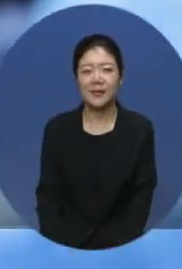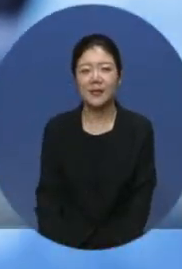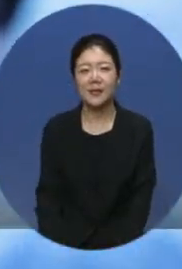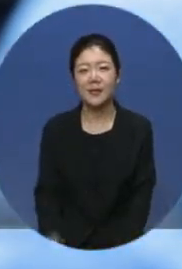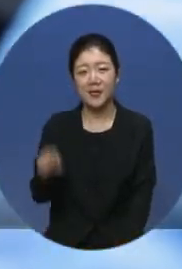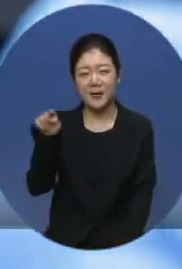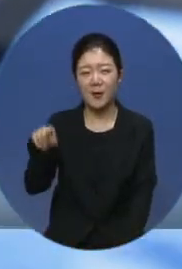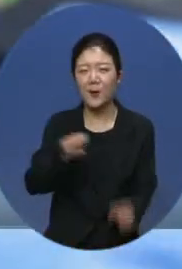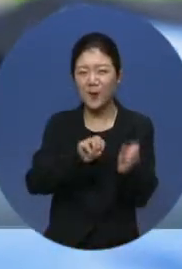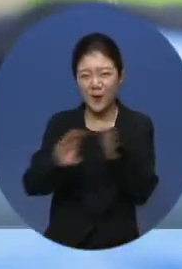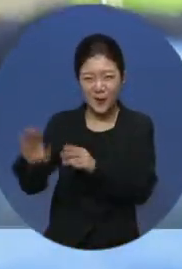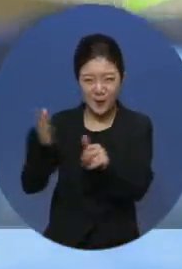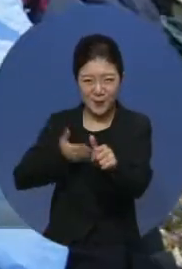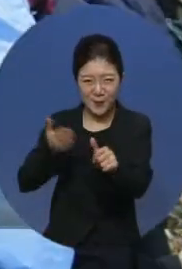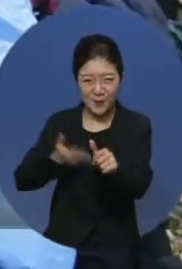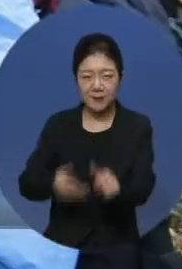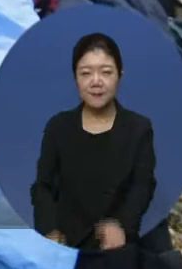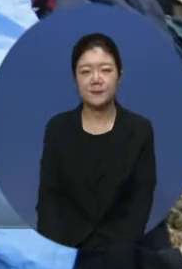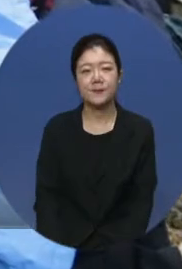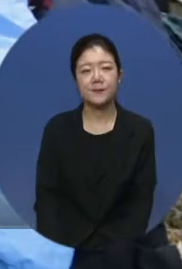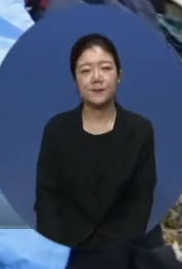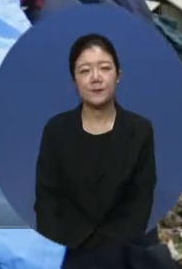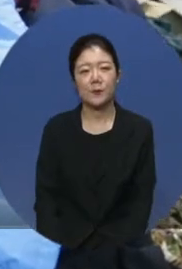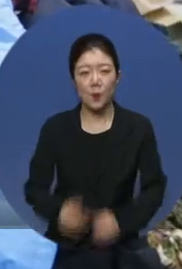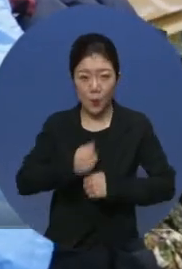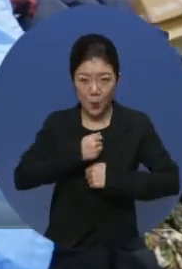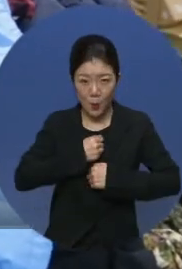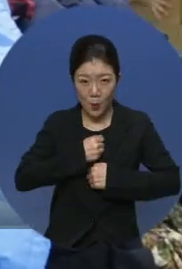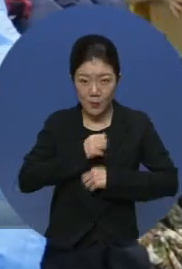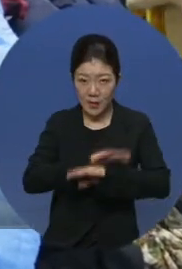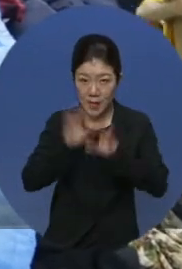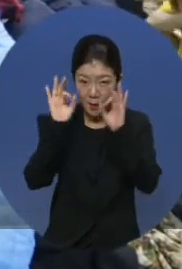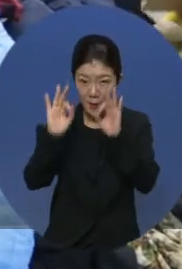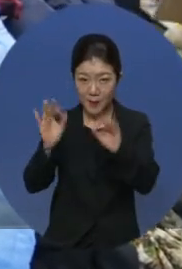새우깡 버리시고 조심해서 가세요. 앞에 잘 보고.